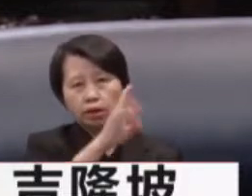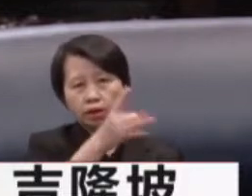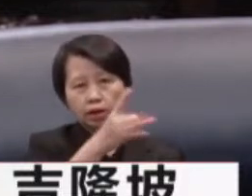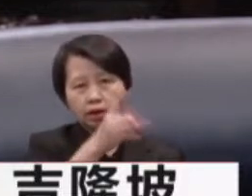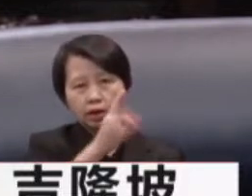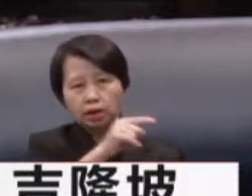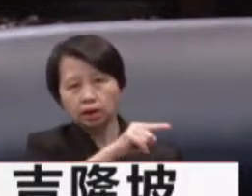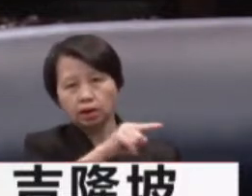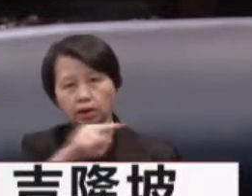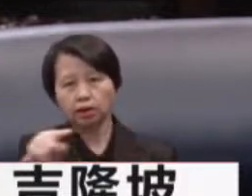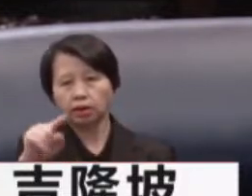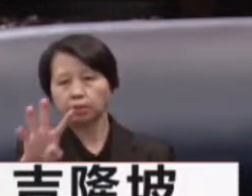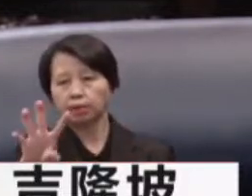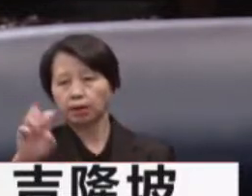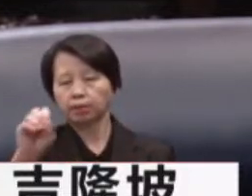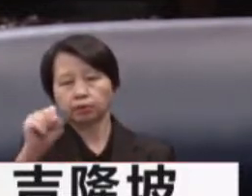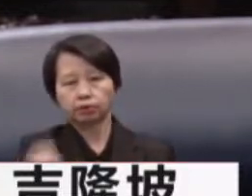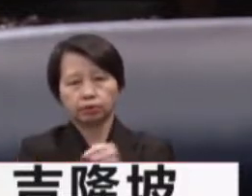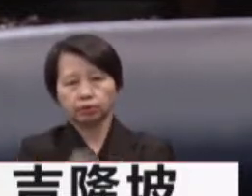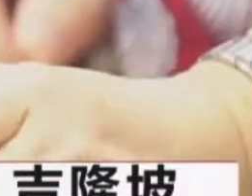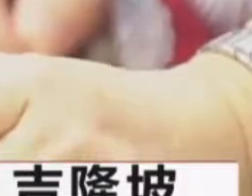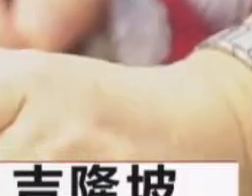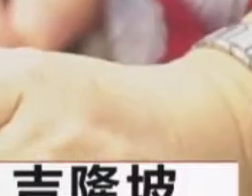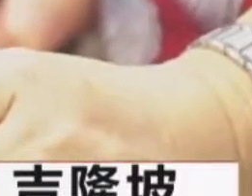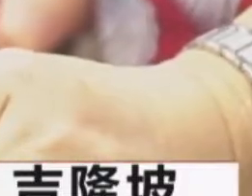tahun hinggalah 40 tahun.